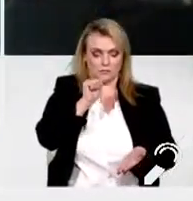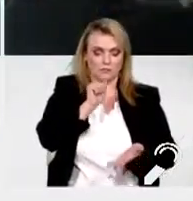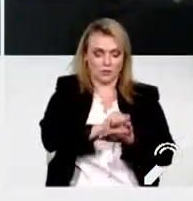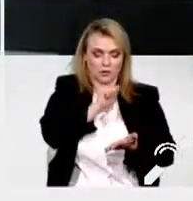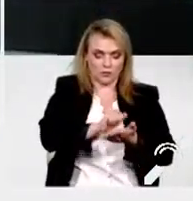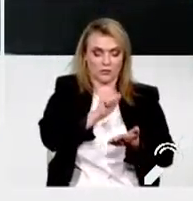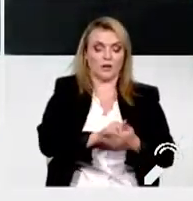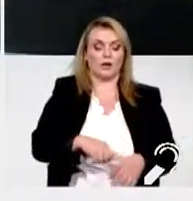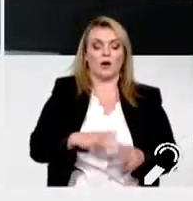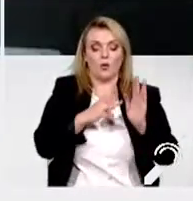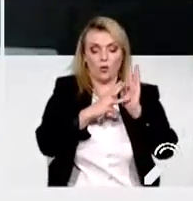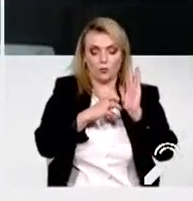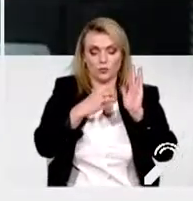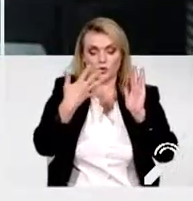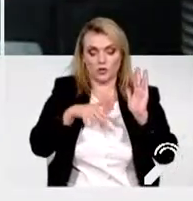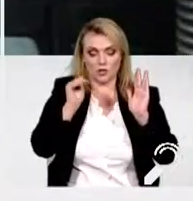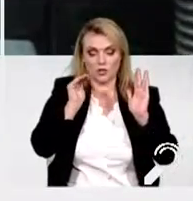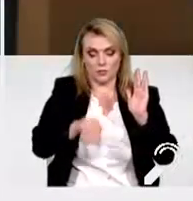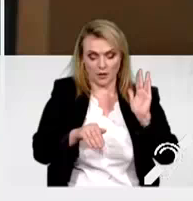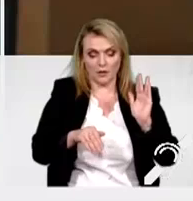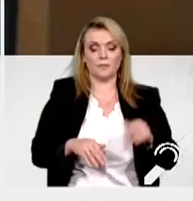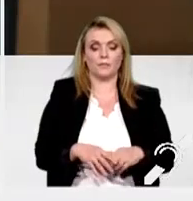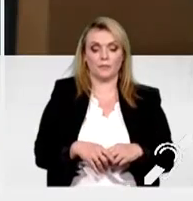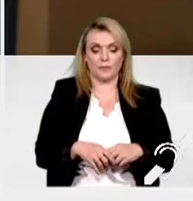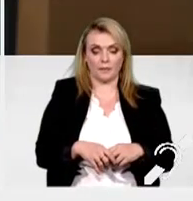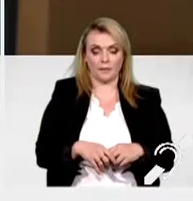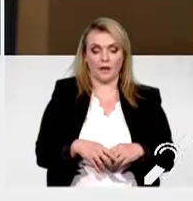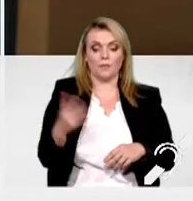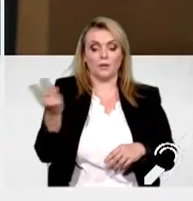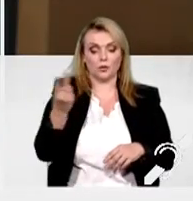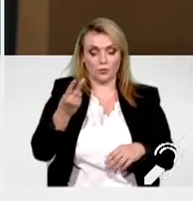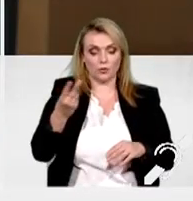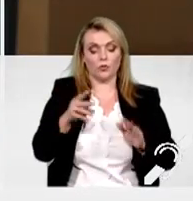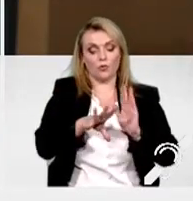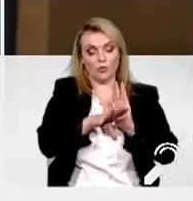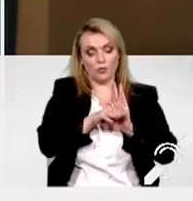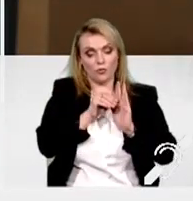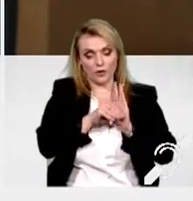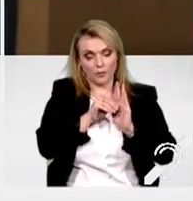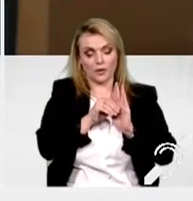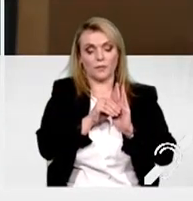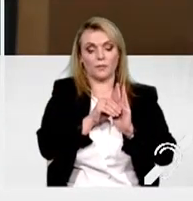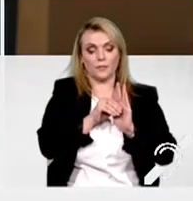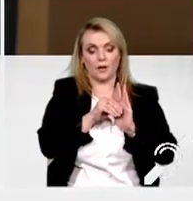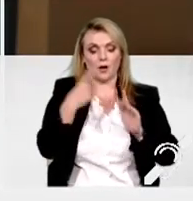peste 850.000 de buletine de vot pentru ambele scrutine, deci noi vorbim de